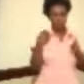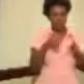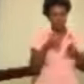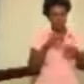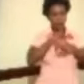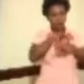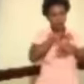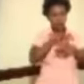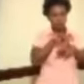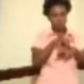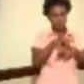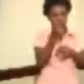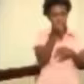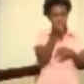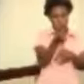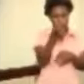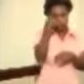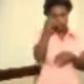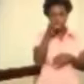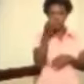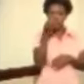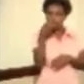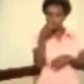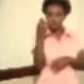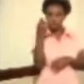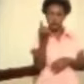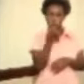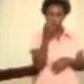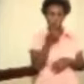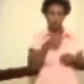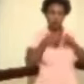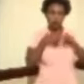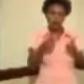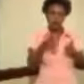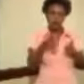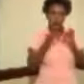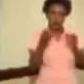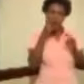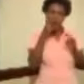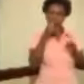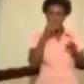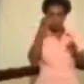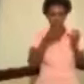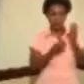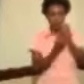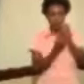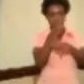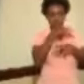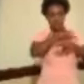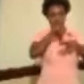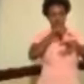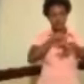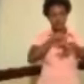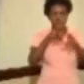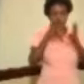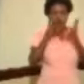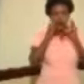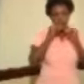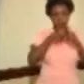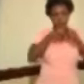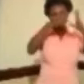manger. Mais dans le cadre on relance production nationale là, qui t'a nécessité de grandes surfaces, est-ce